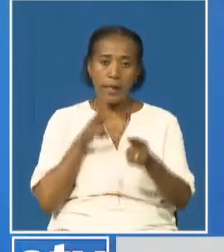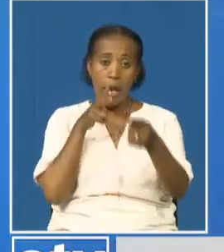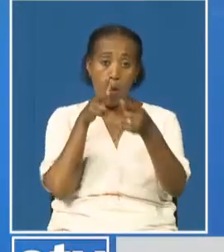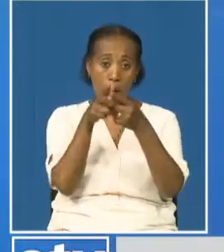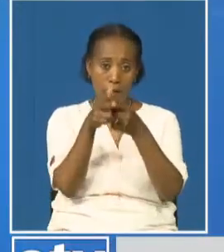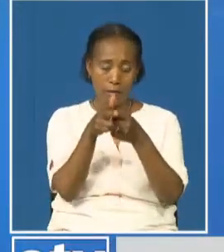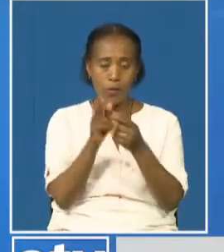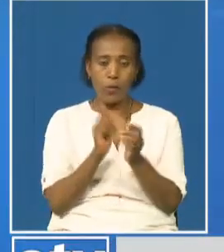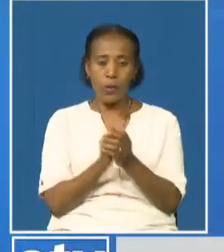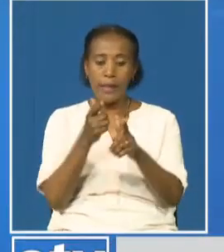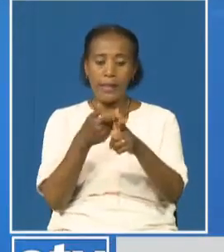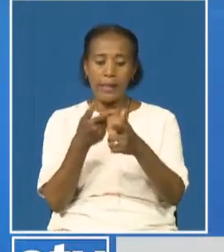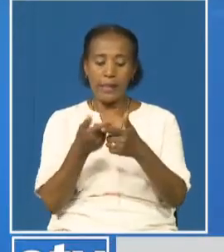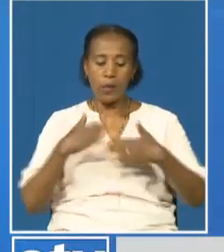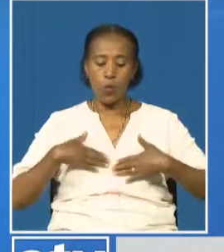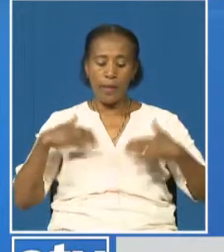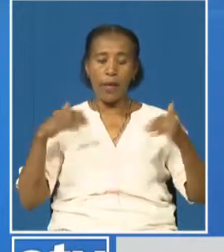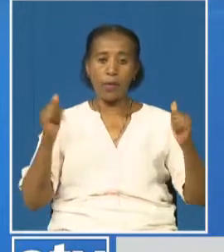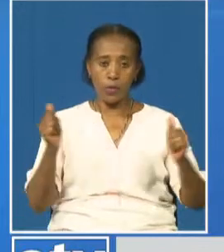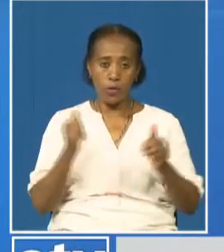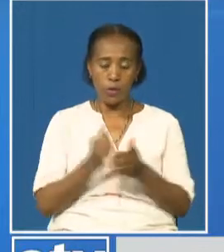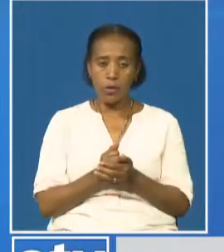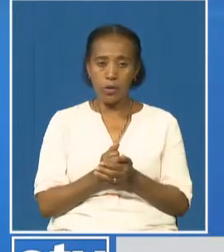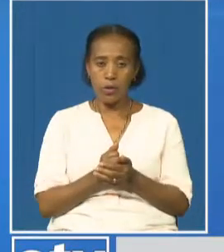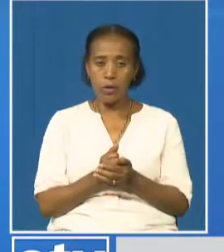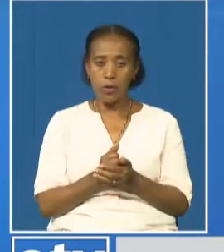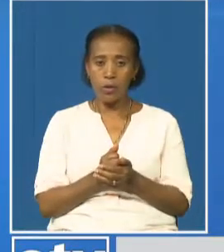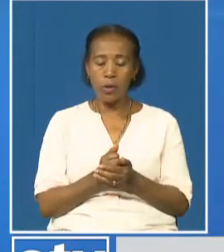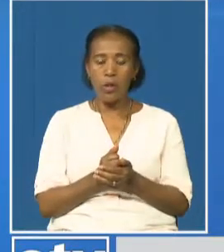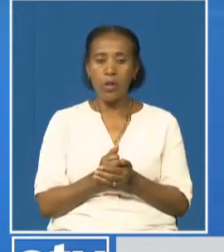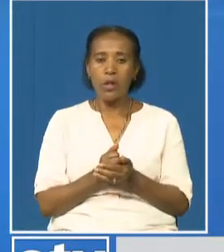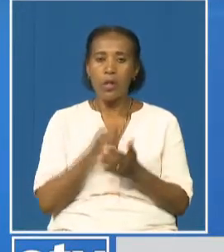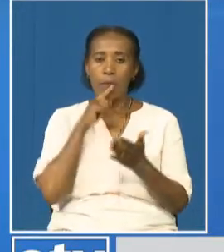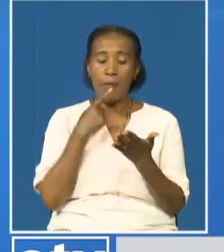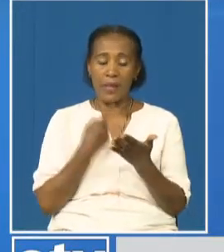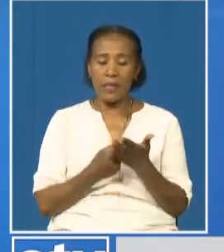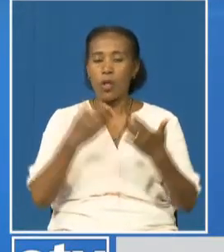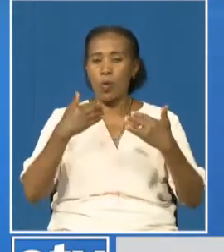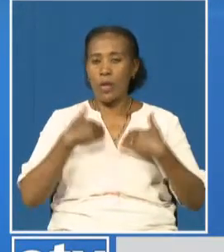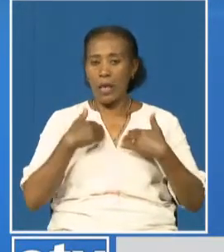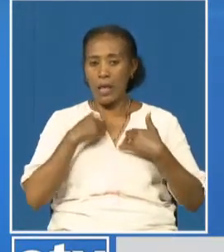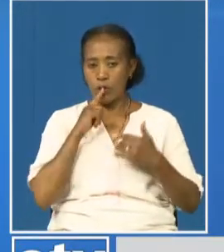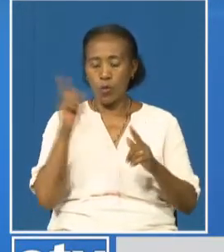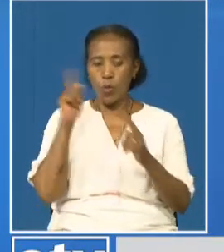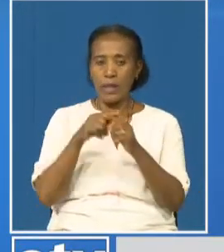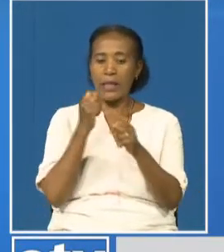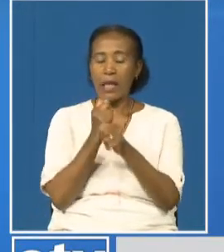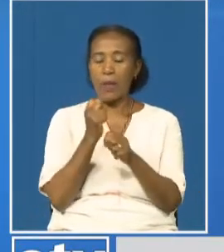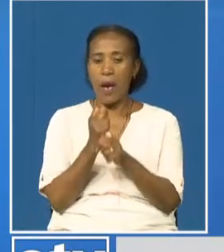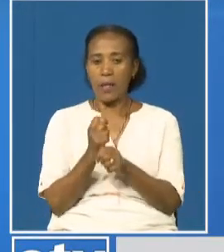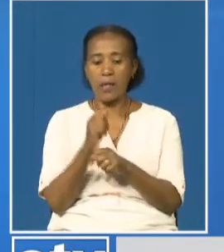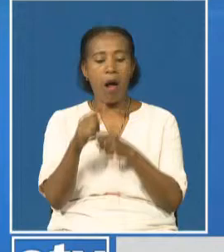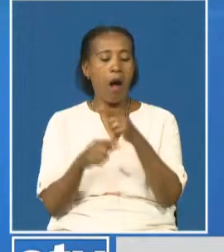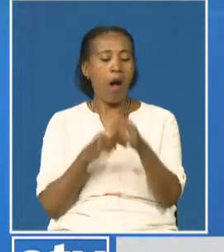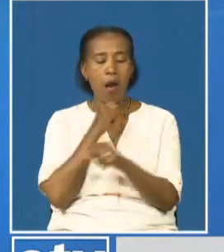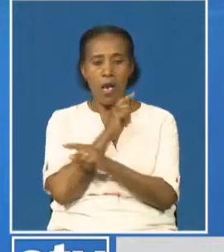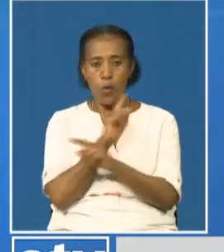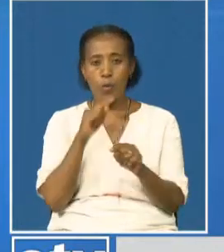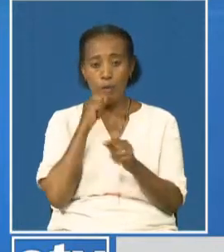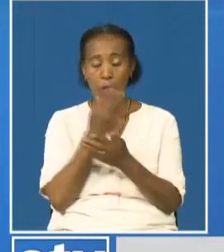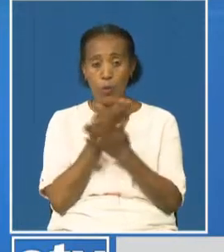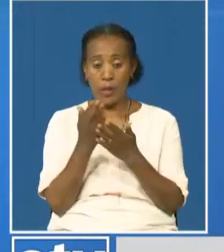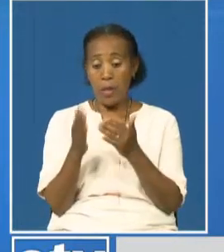ያቋረጥ ነው እንግዲህ ወጣቶች በእውቀቱም መረጃውም ያላቸው ወደ ተግባራዊ አልሄዱም በሚለው